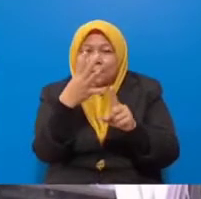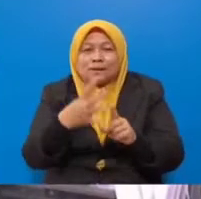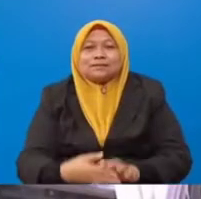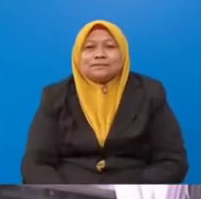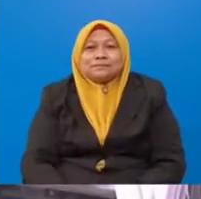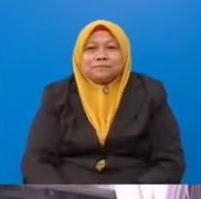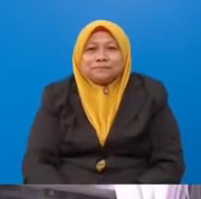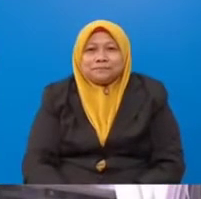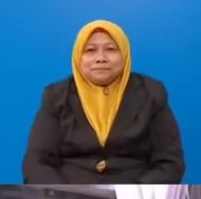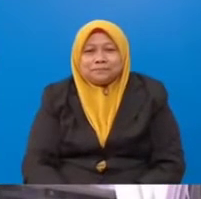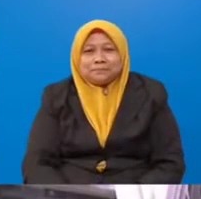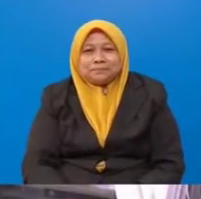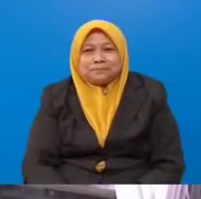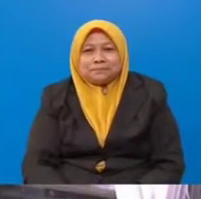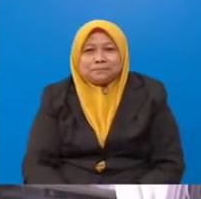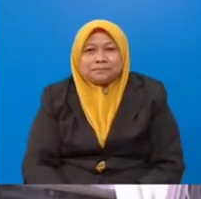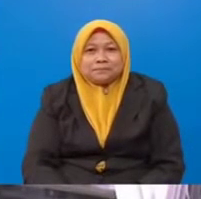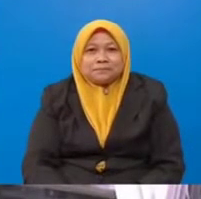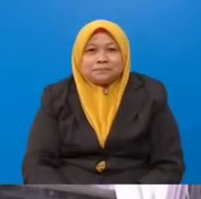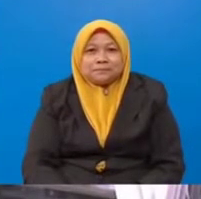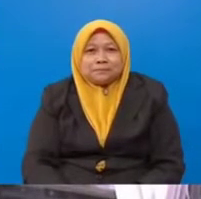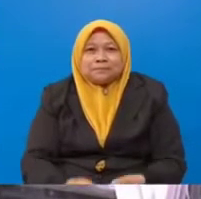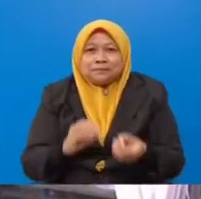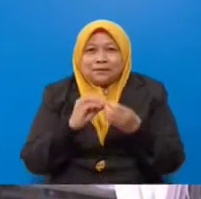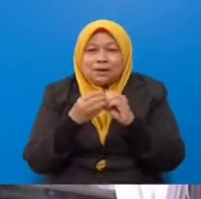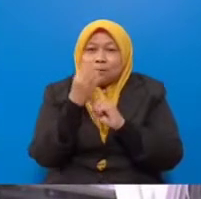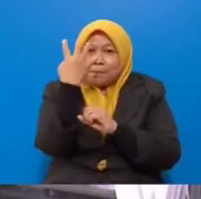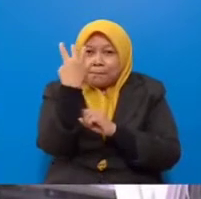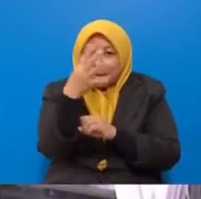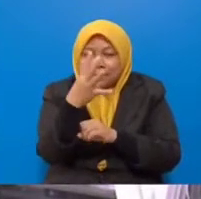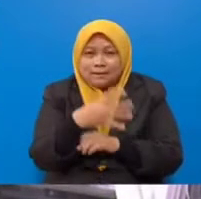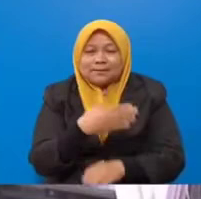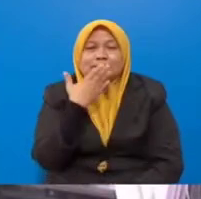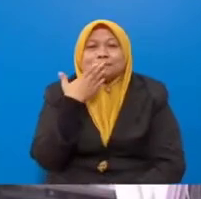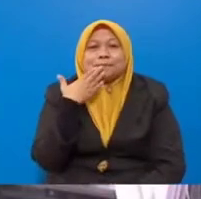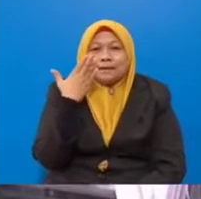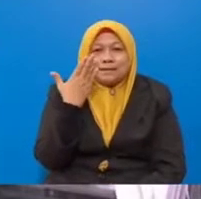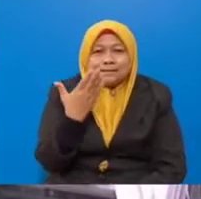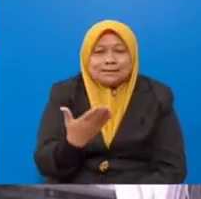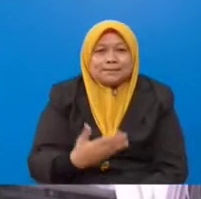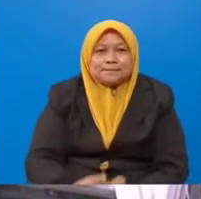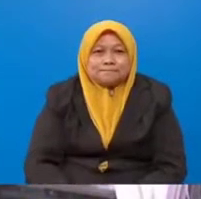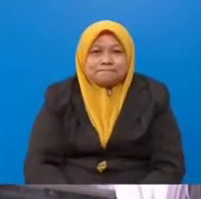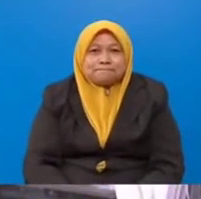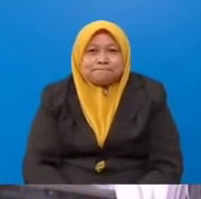14 numbuh bersih